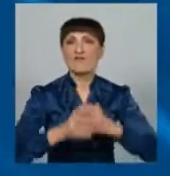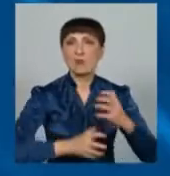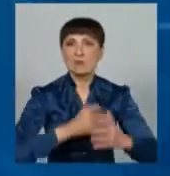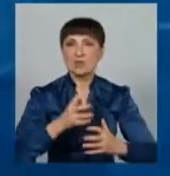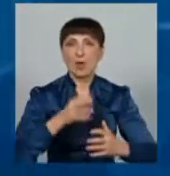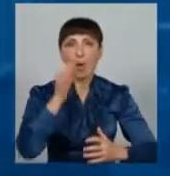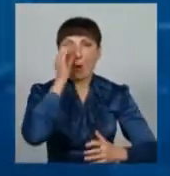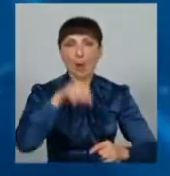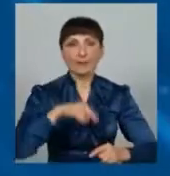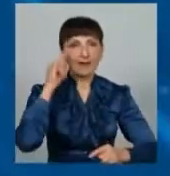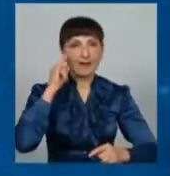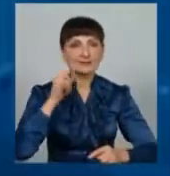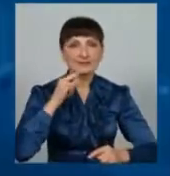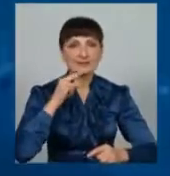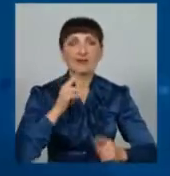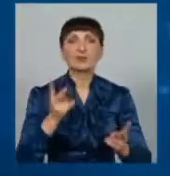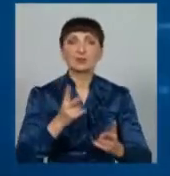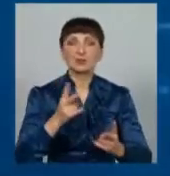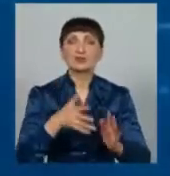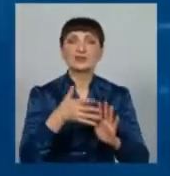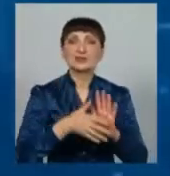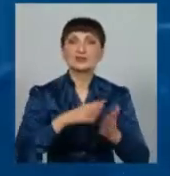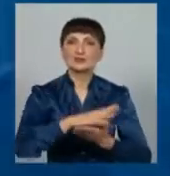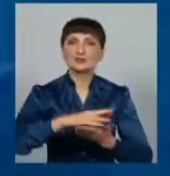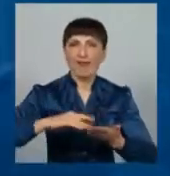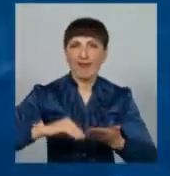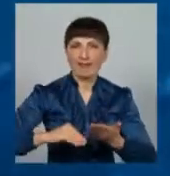опыт Казахстана заслуживает тщательного изучения.